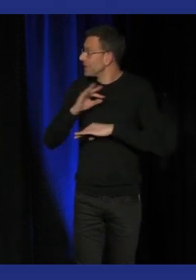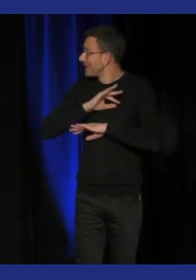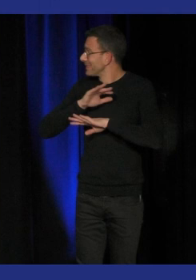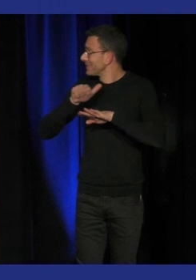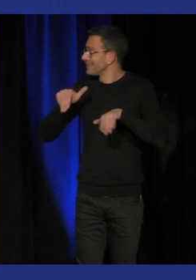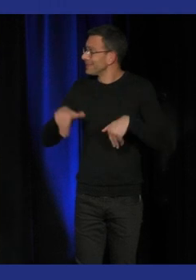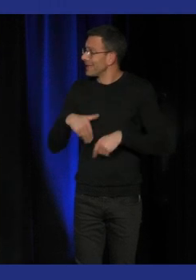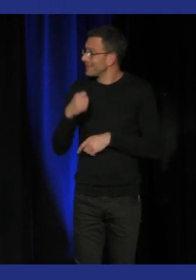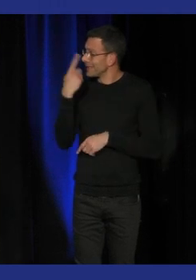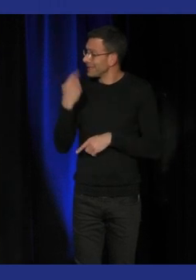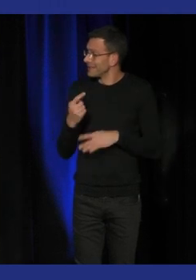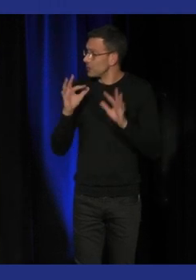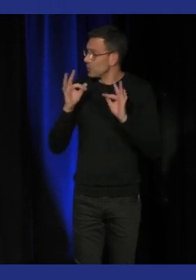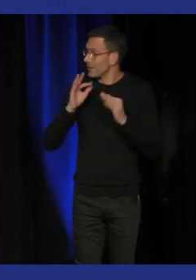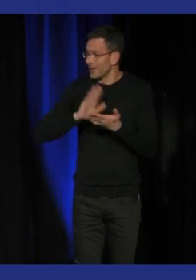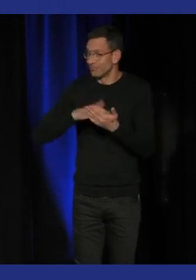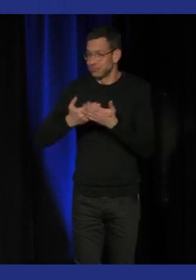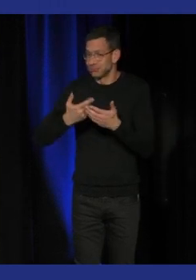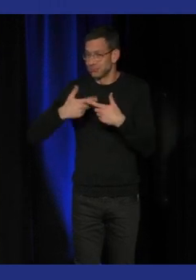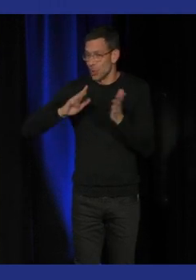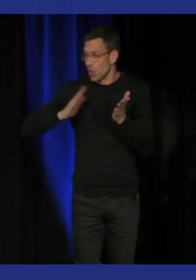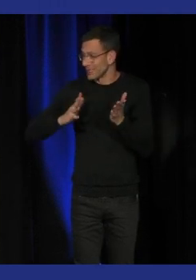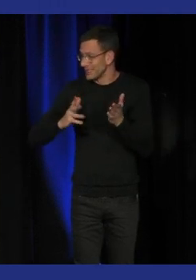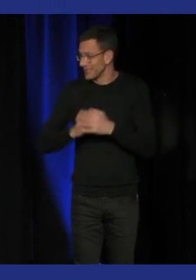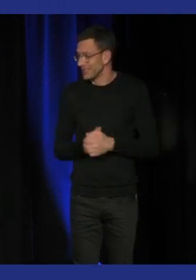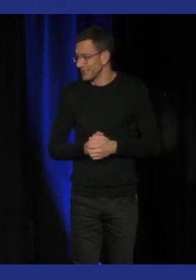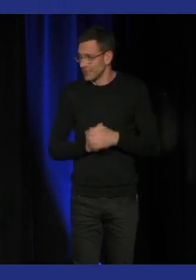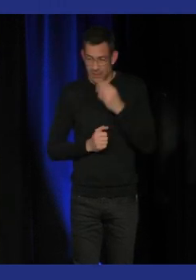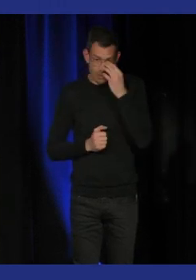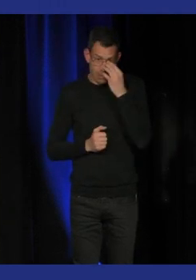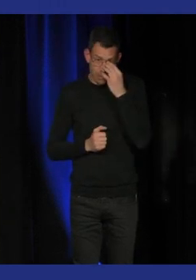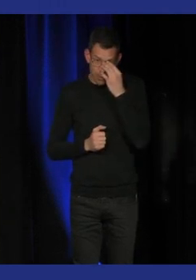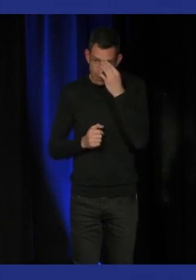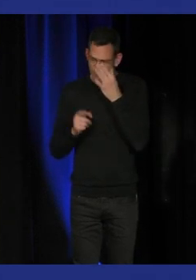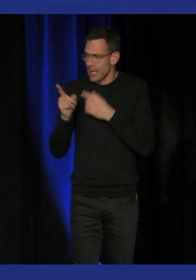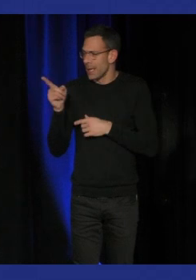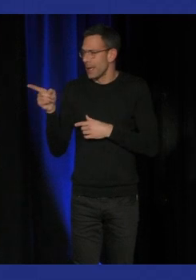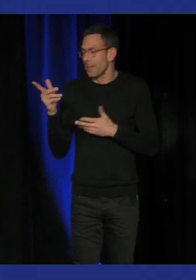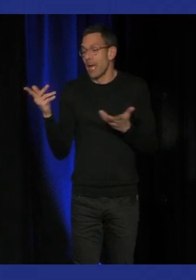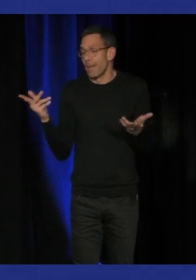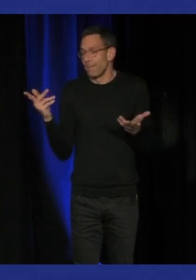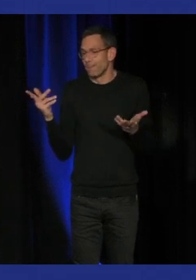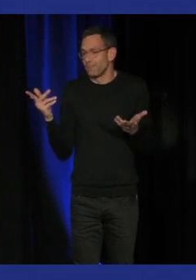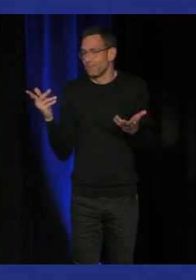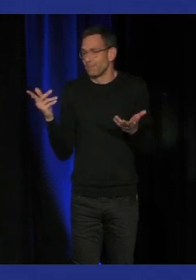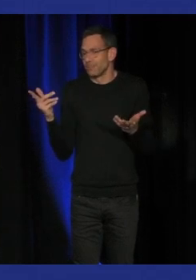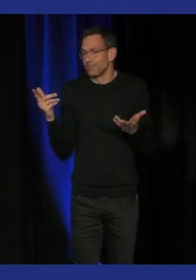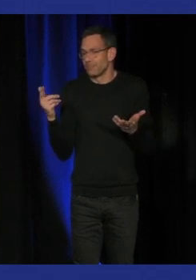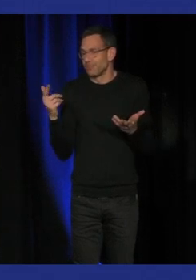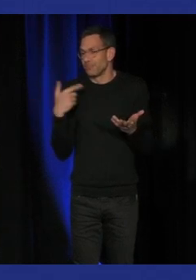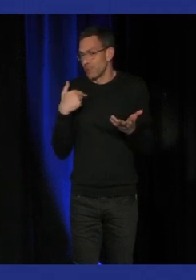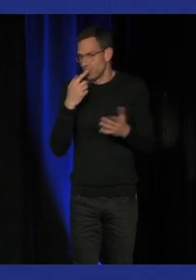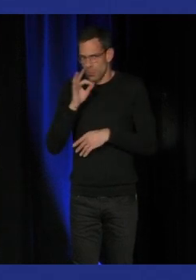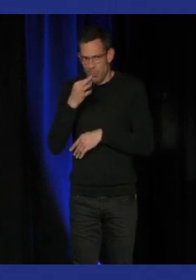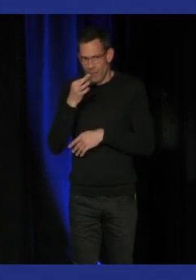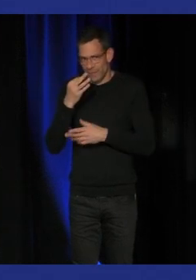dernière question sur la traduction en langue des signes. Oui, tout à fait. En fait, je voulais de toute façon